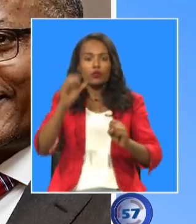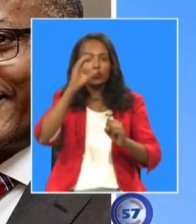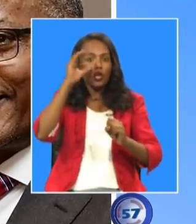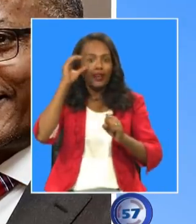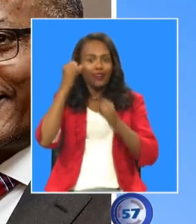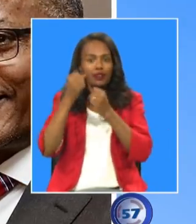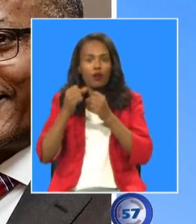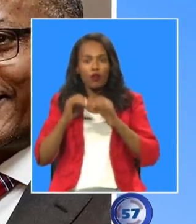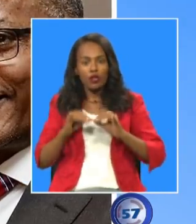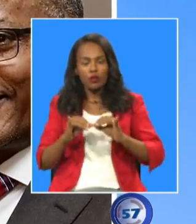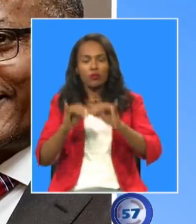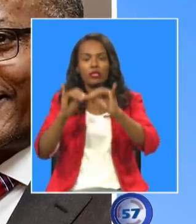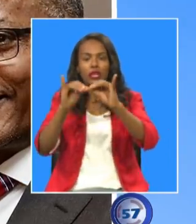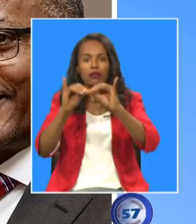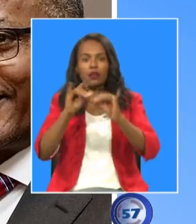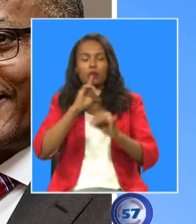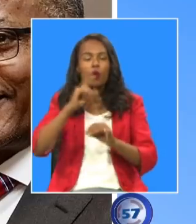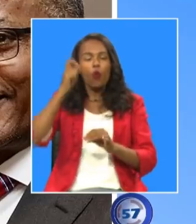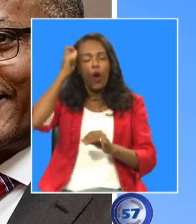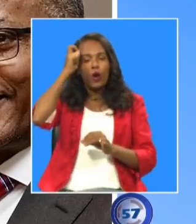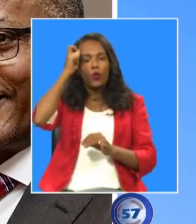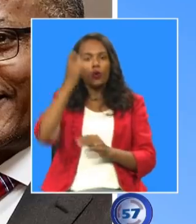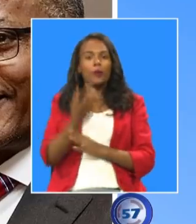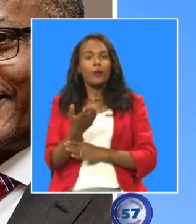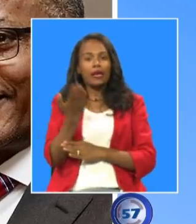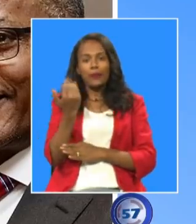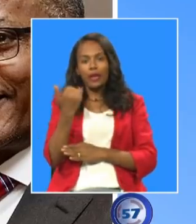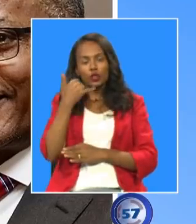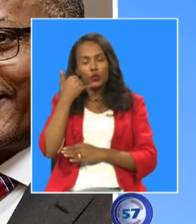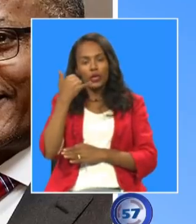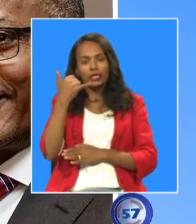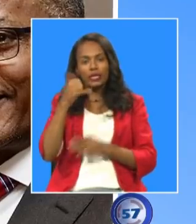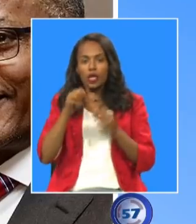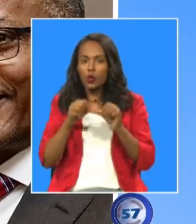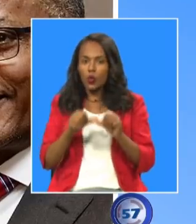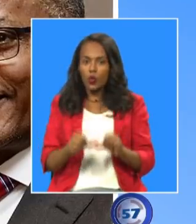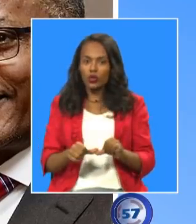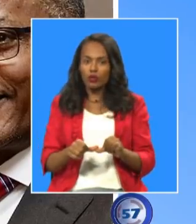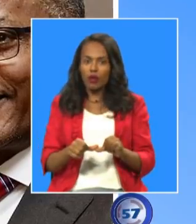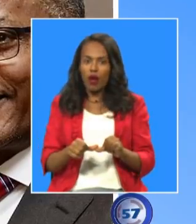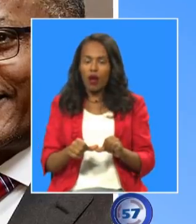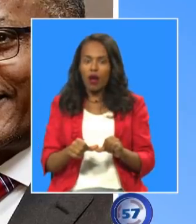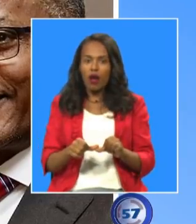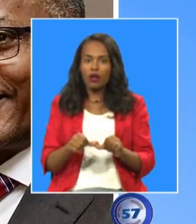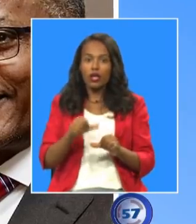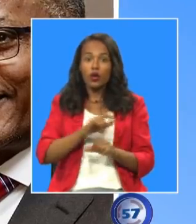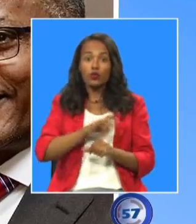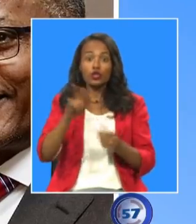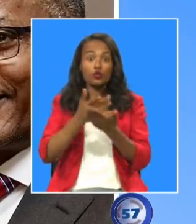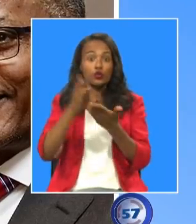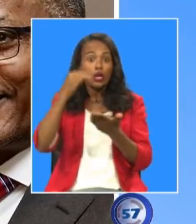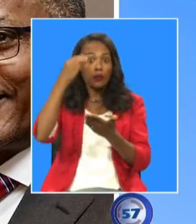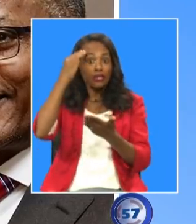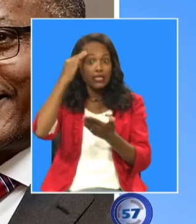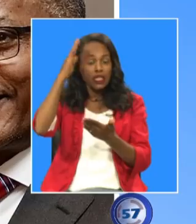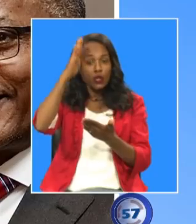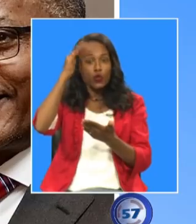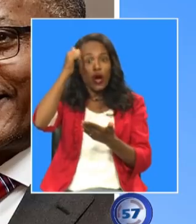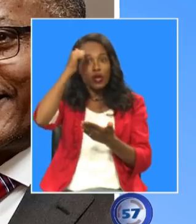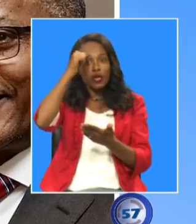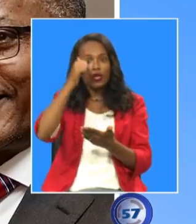ድጋፏን አጠናክራ እንደምትቀጥልም ዋንጊው በነበራቸው የሰልክ ቆይታ ወቅት ለውጭ ጉዳይ ሚኒስትር ገዱ